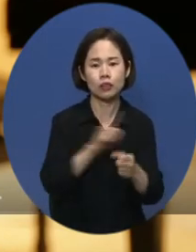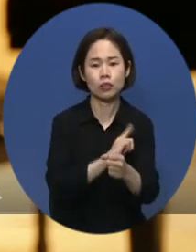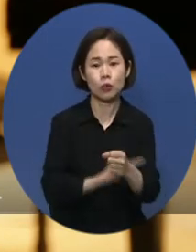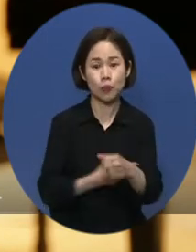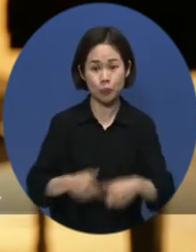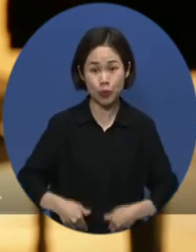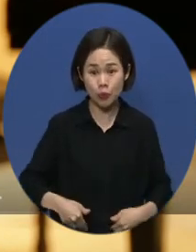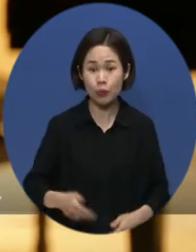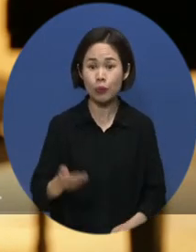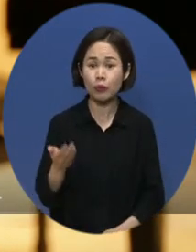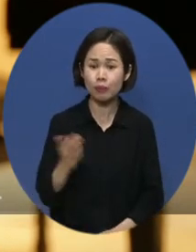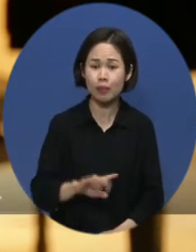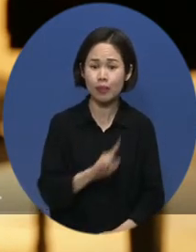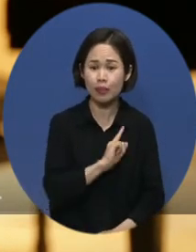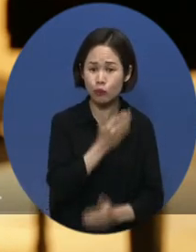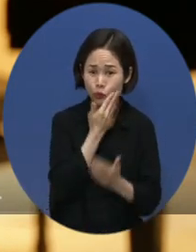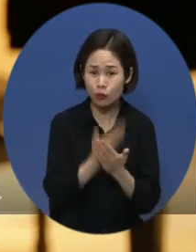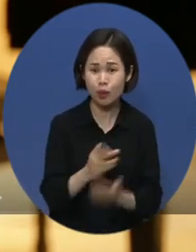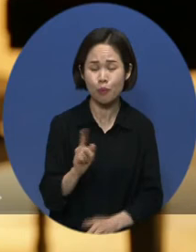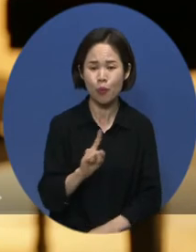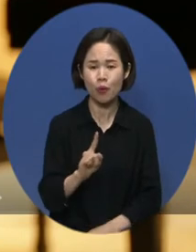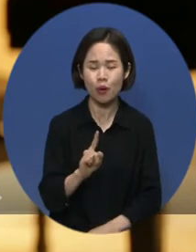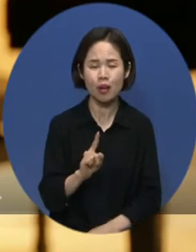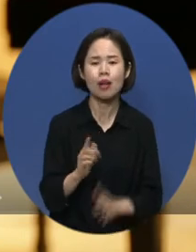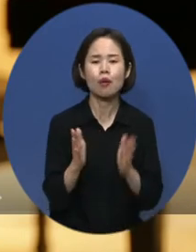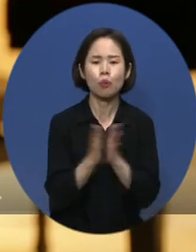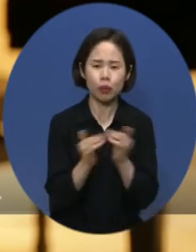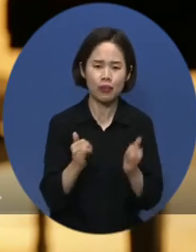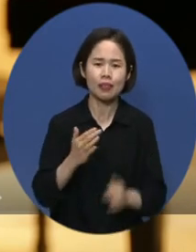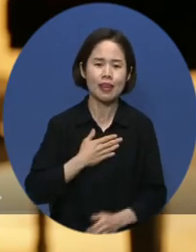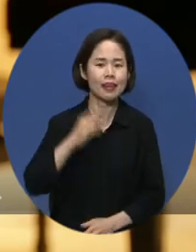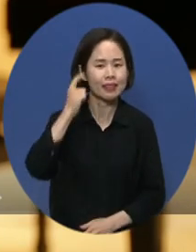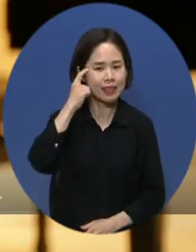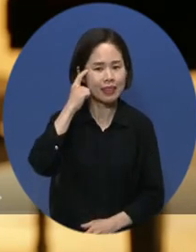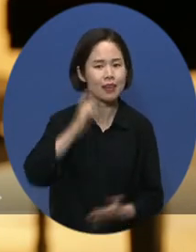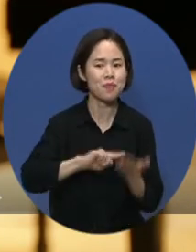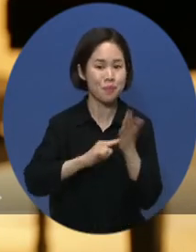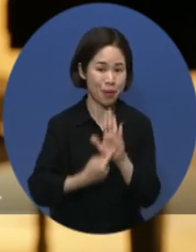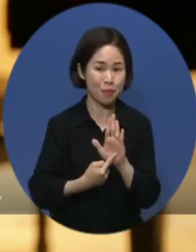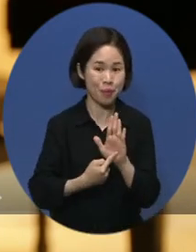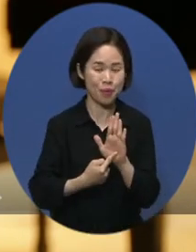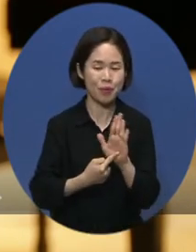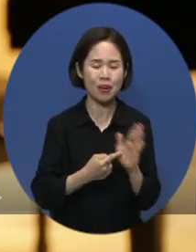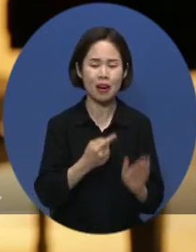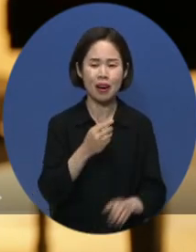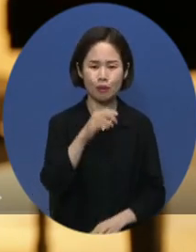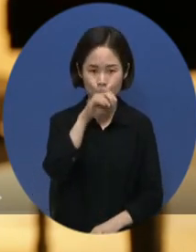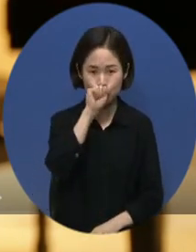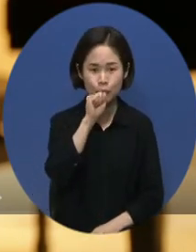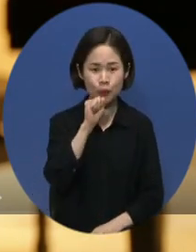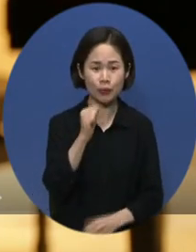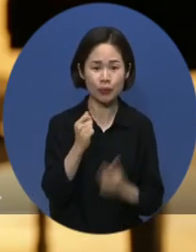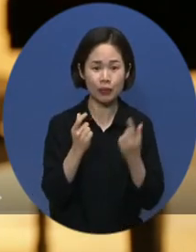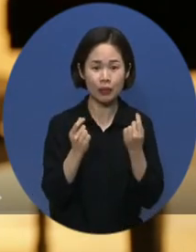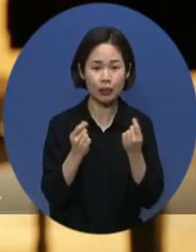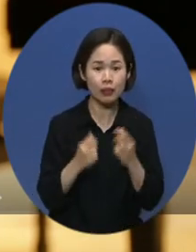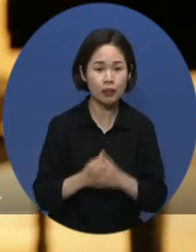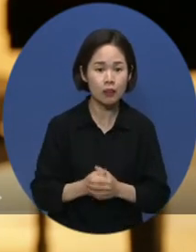거는 자기의 의견을 말할 수 있으면 좋고요. 그리고 저희들의 방침이라고 할까요?